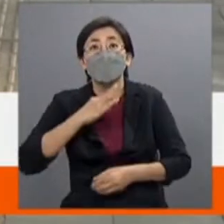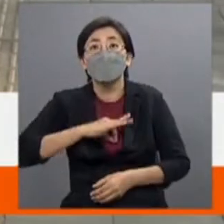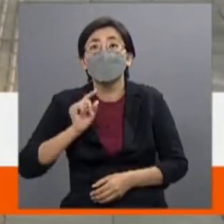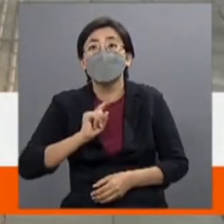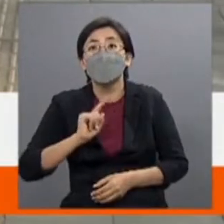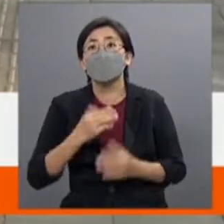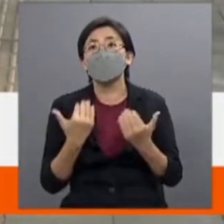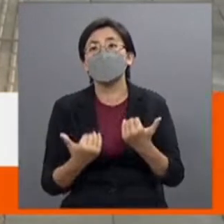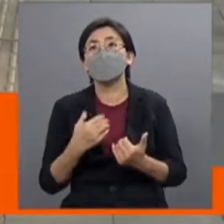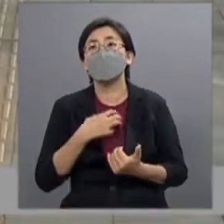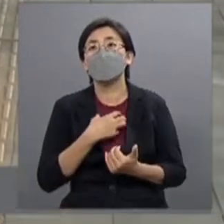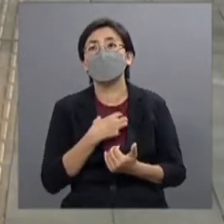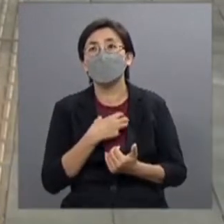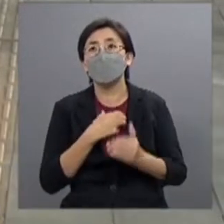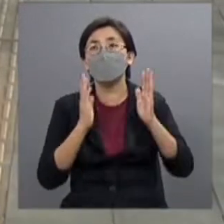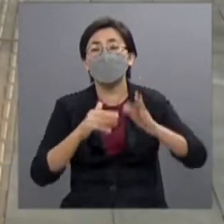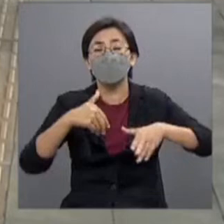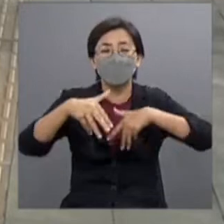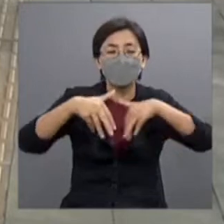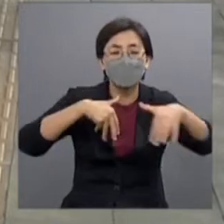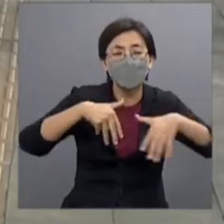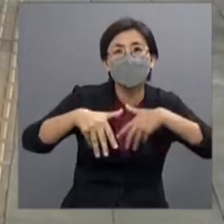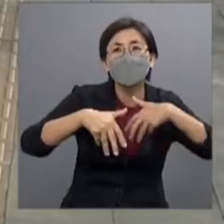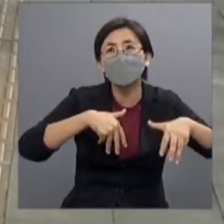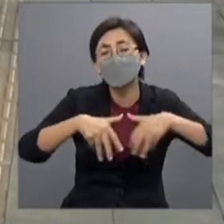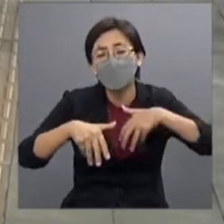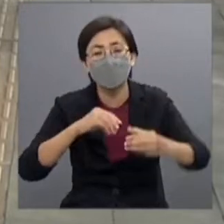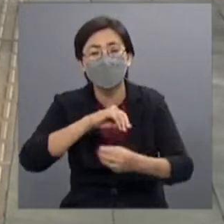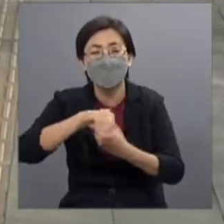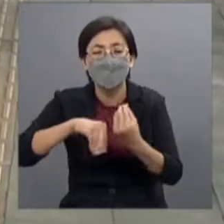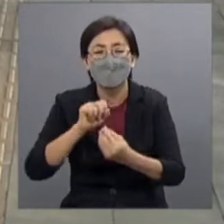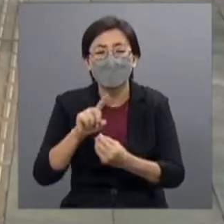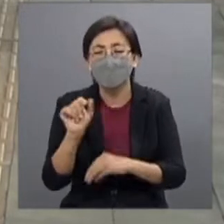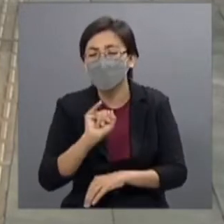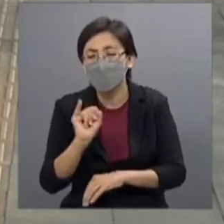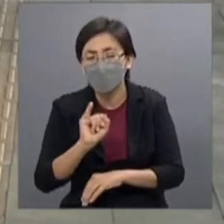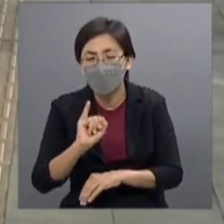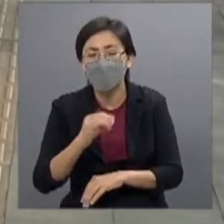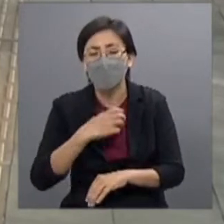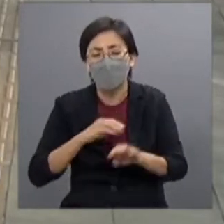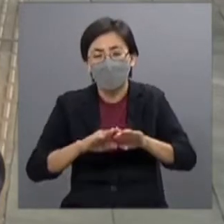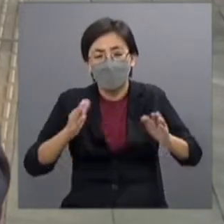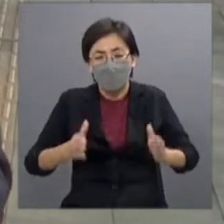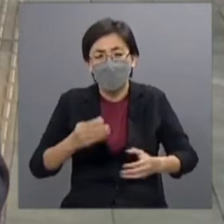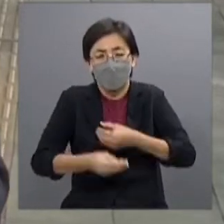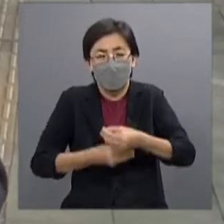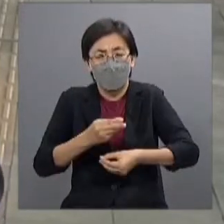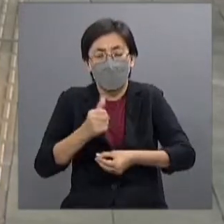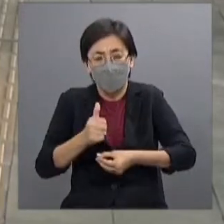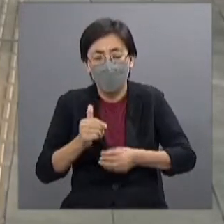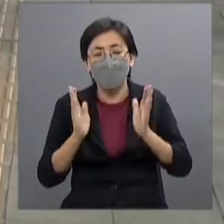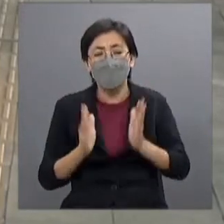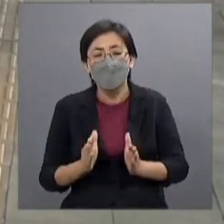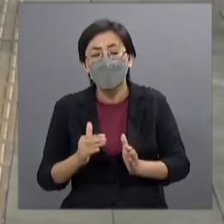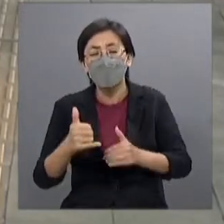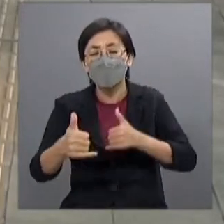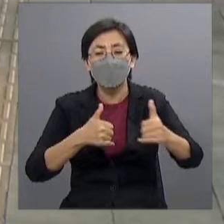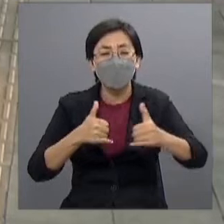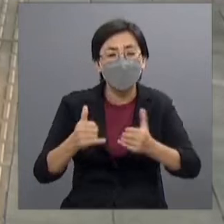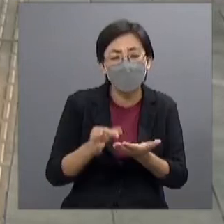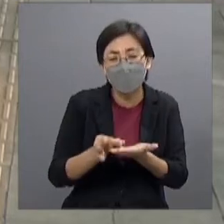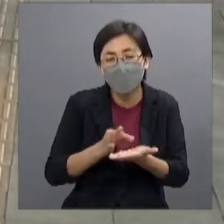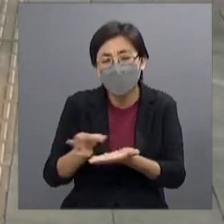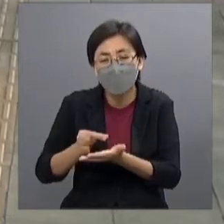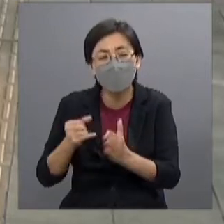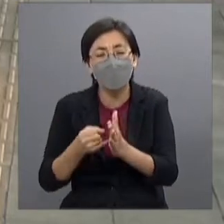ที่ที่มีผู้คนพลุกพล่านเนี่ยค่ะเพราะว่าตอนนี้เศรษฐกิจก็ไม่ดีและก็ต้องการให้เข้าถึงกลุ่มผู้บริโภคได้จำนวนมากด้วยเหมือนกันเพราะฉะนั้นโจ